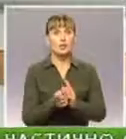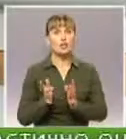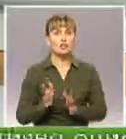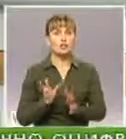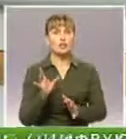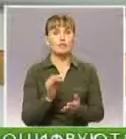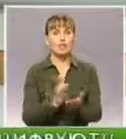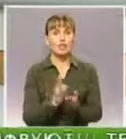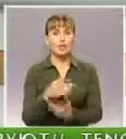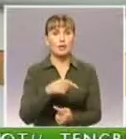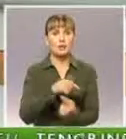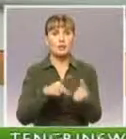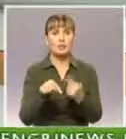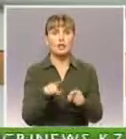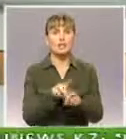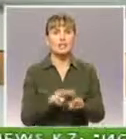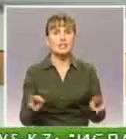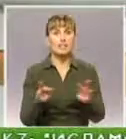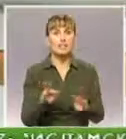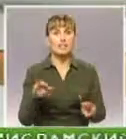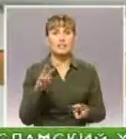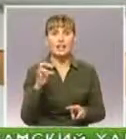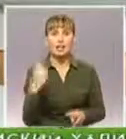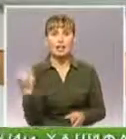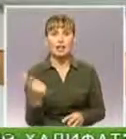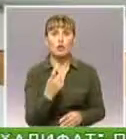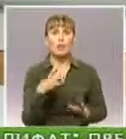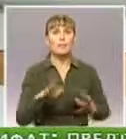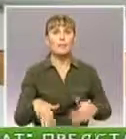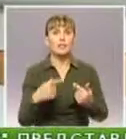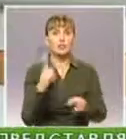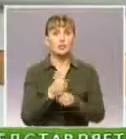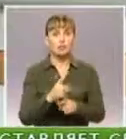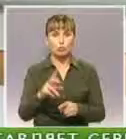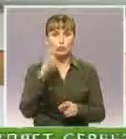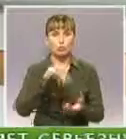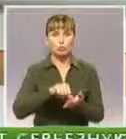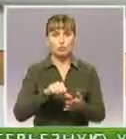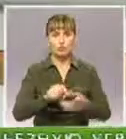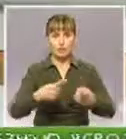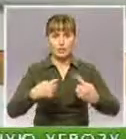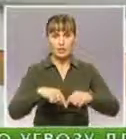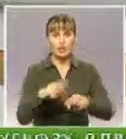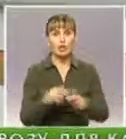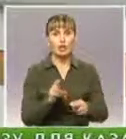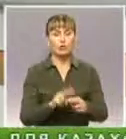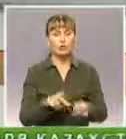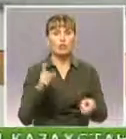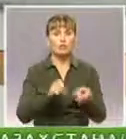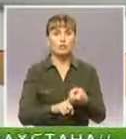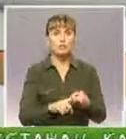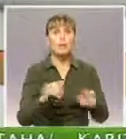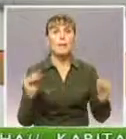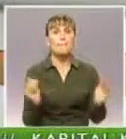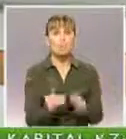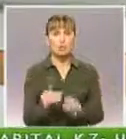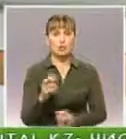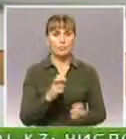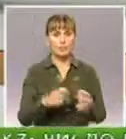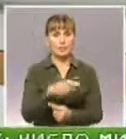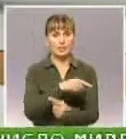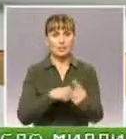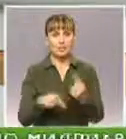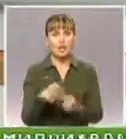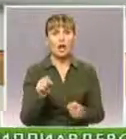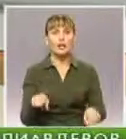Перемены ожидаются и в сфере бизнеса. Так, Министерство нацэкономики предлагает запретить государству участвовать в организациях, которые относятся к